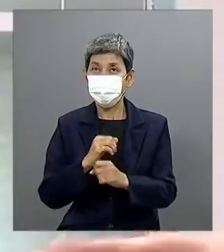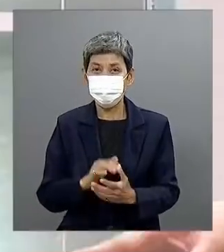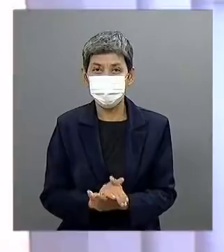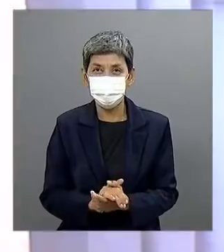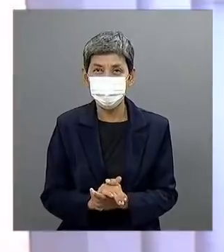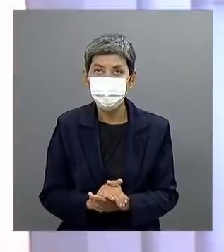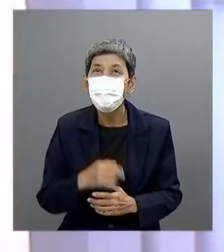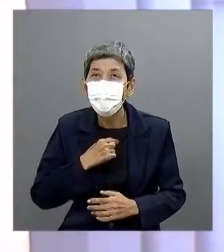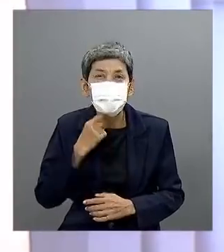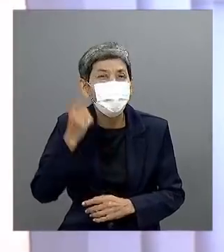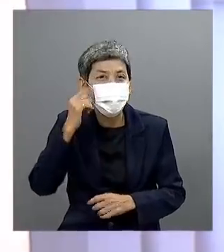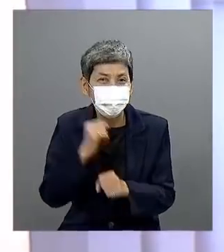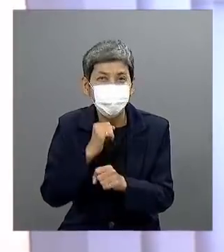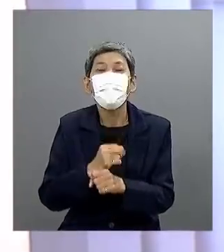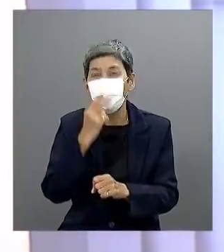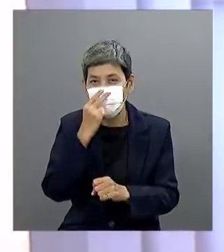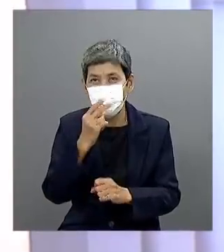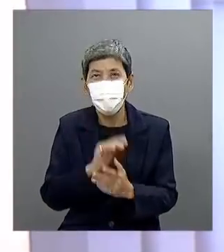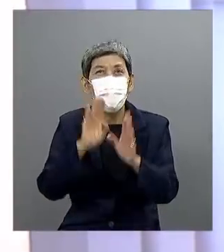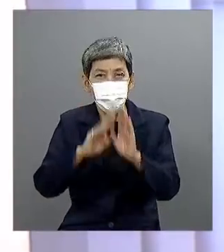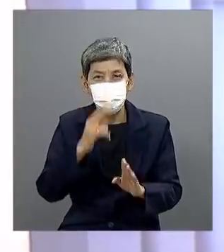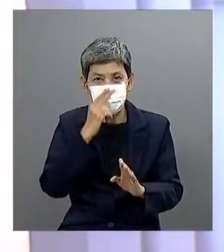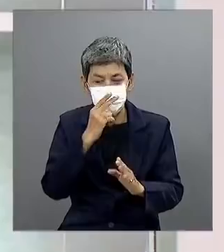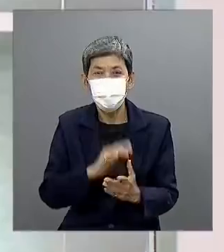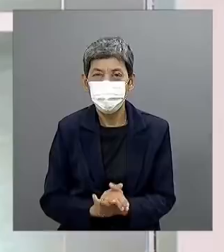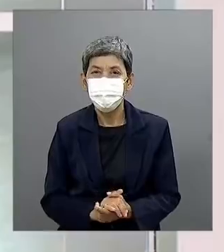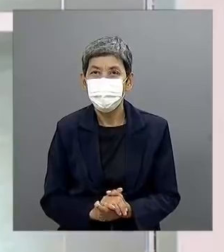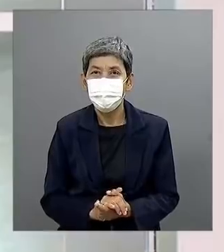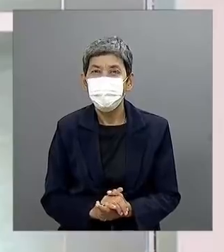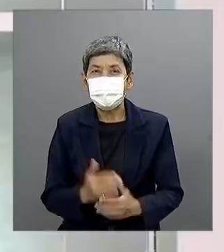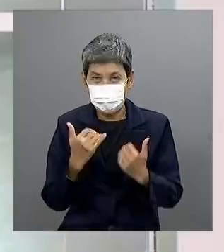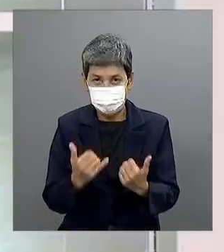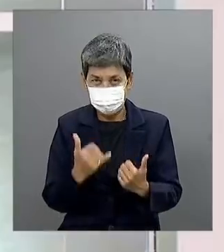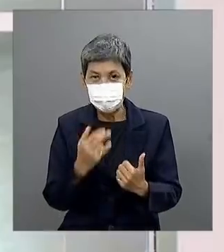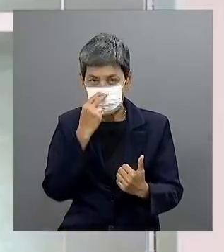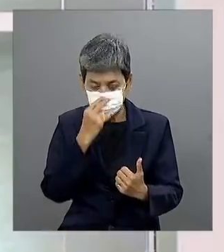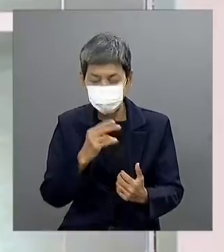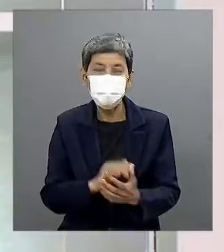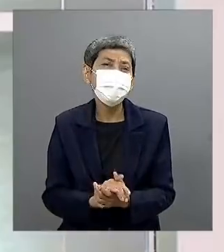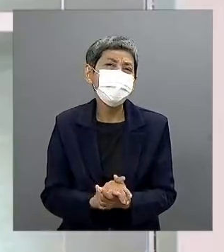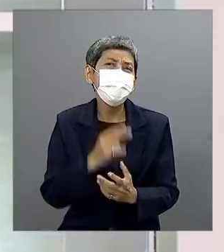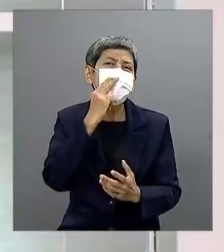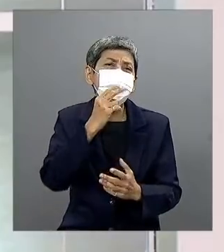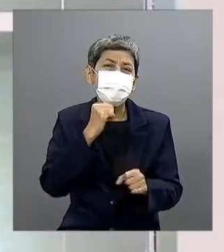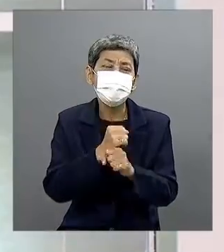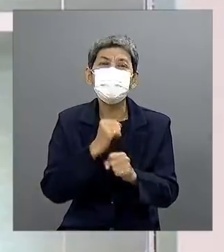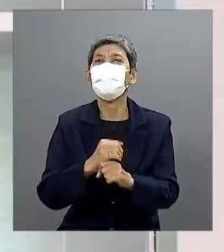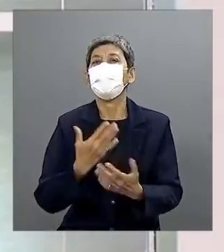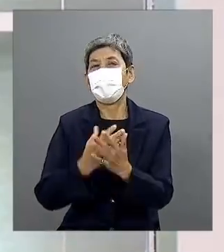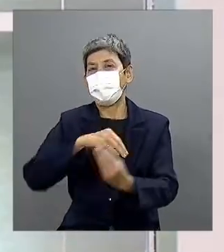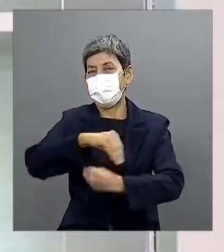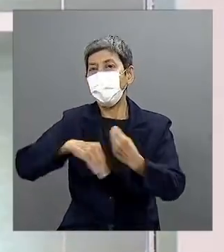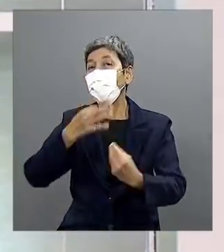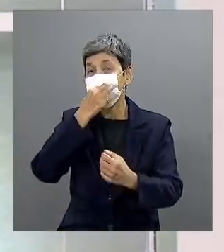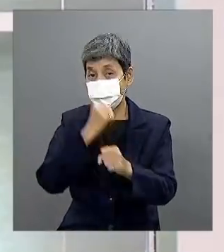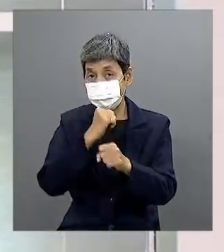เอาเราไปดูกันหน่อยว่าเป็นอย่างไรนะคะ เดี๋ยวช่วงนี้พาคุณผู้ชมค่ะไปดูเรื่องราวของการสร้างรายได้สร้างอาชีพกันบ้างดีกว่าค่ะคุณผู้